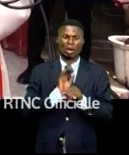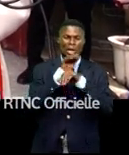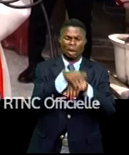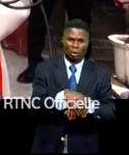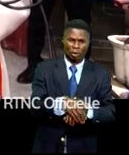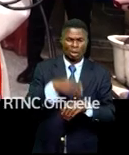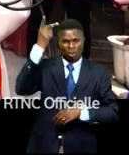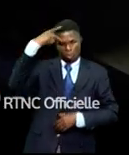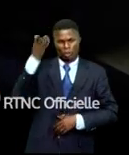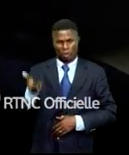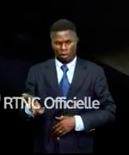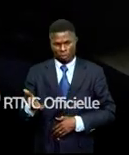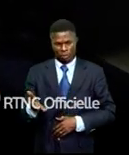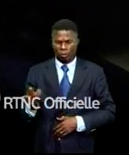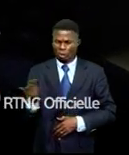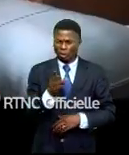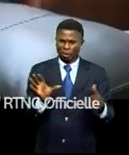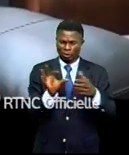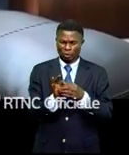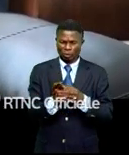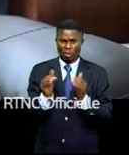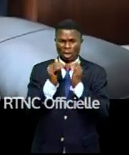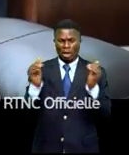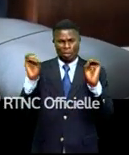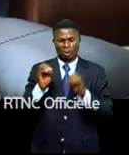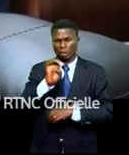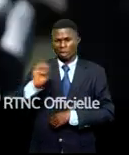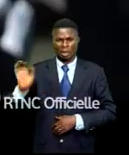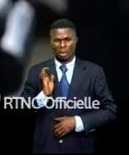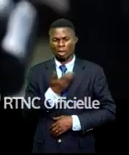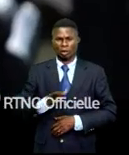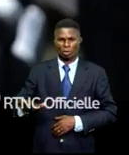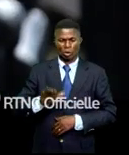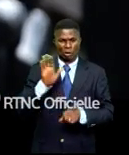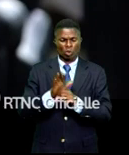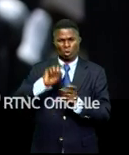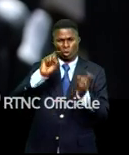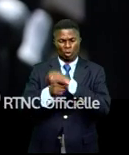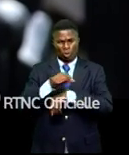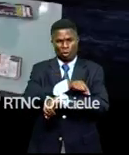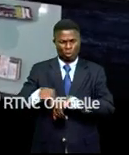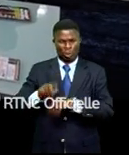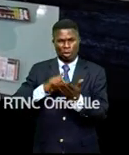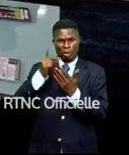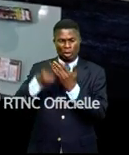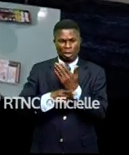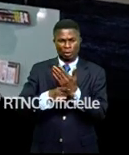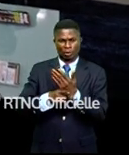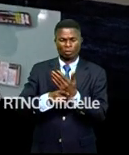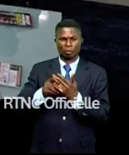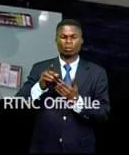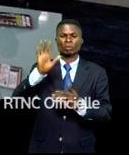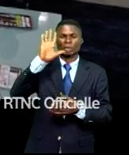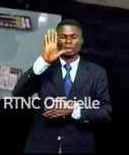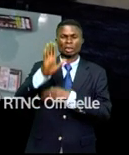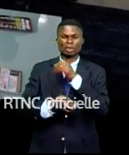l'engagement politique. La question de l'insécurité à l'est du pays, les différentes réformes inscrites dans les programmes du mandat du président